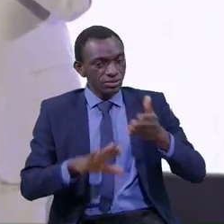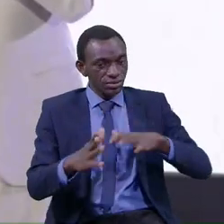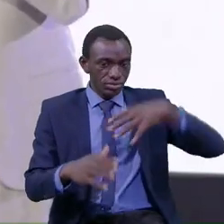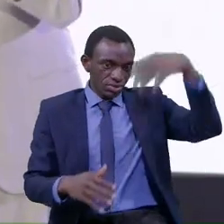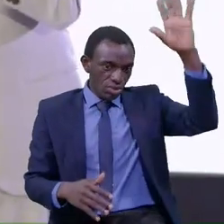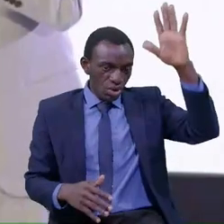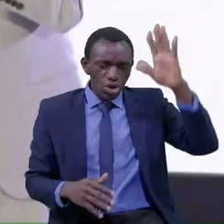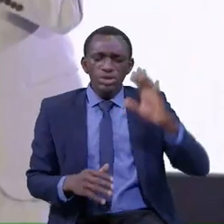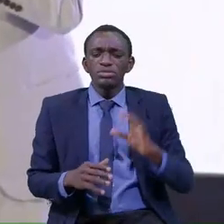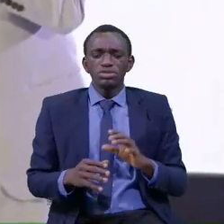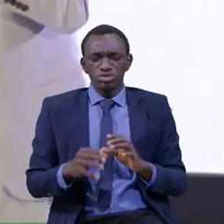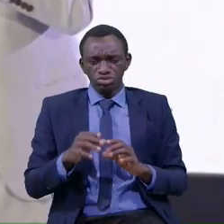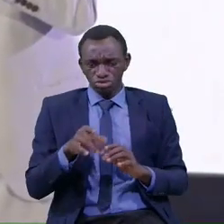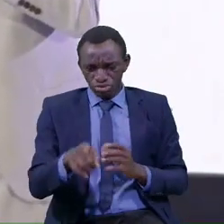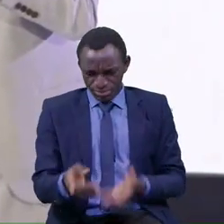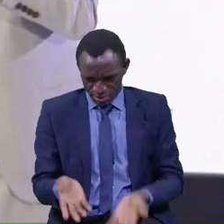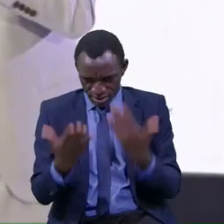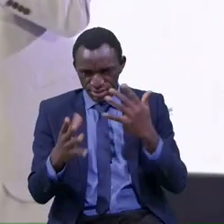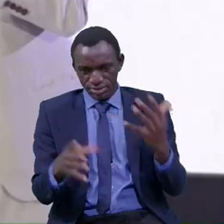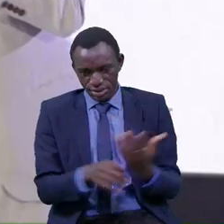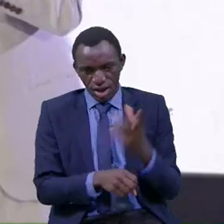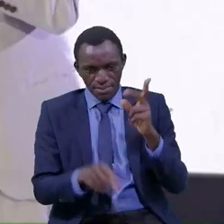Et amène les gens dans le pays.